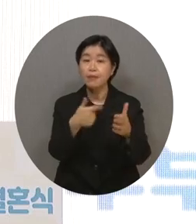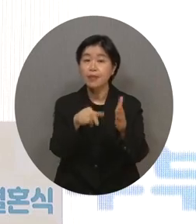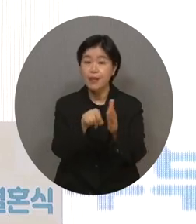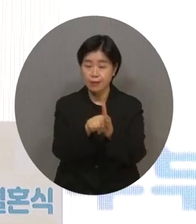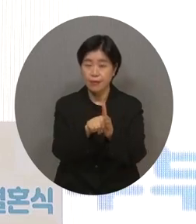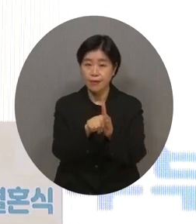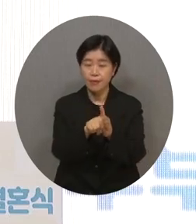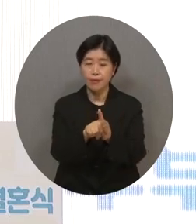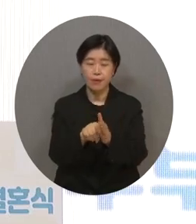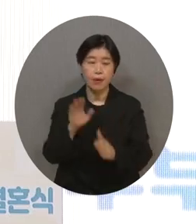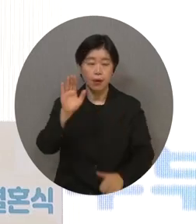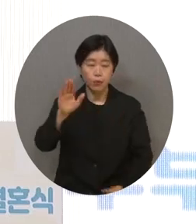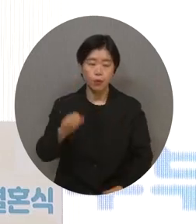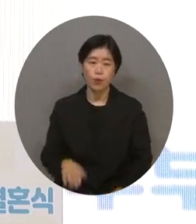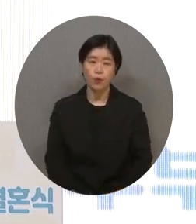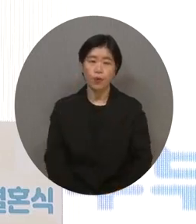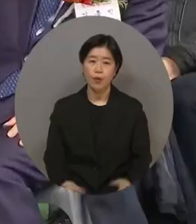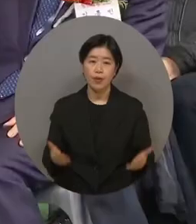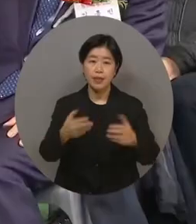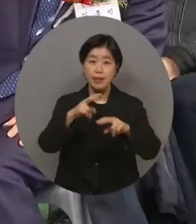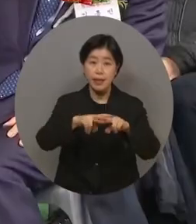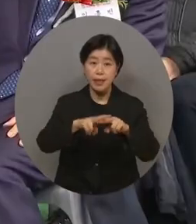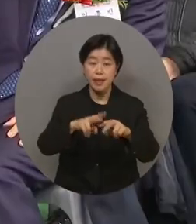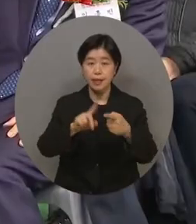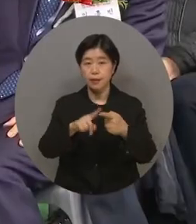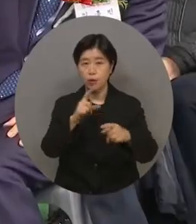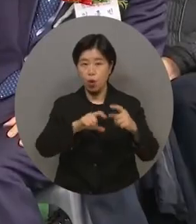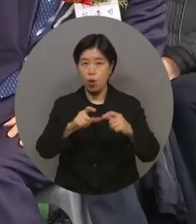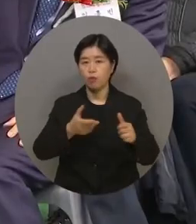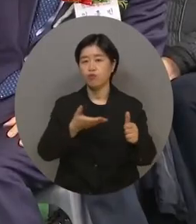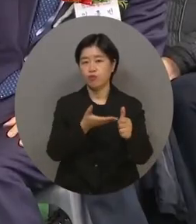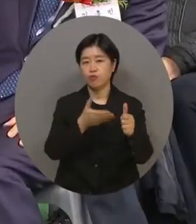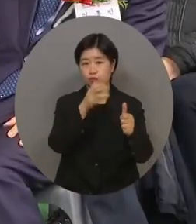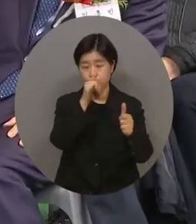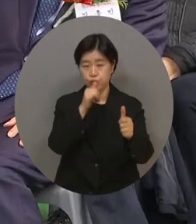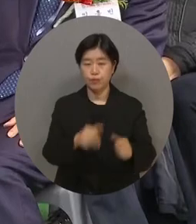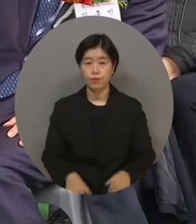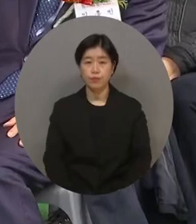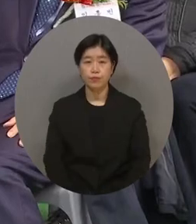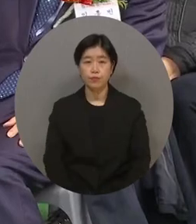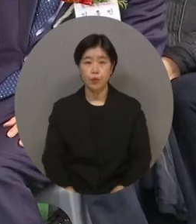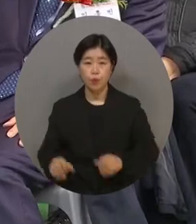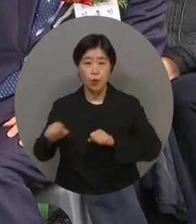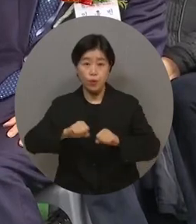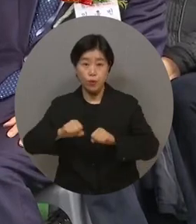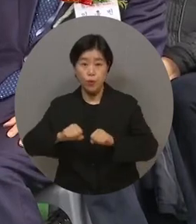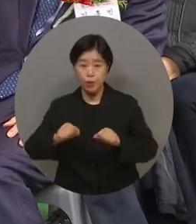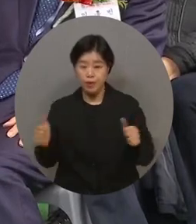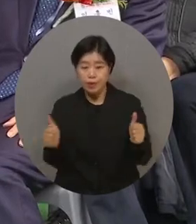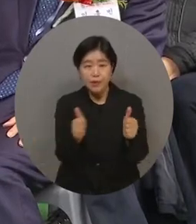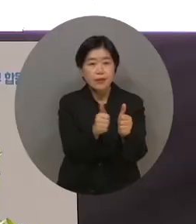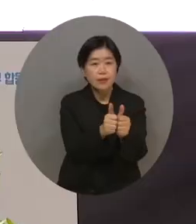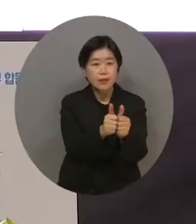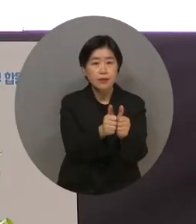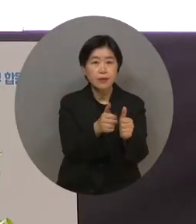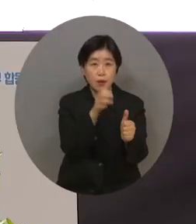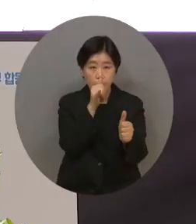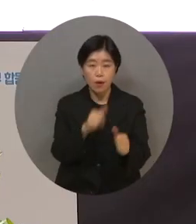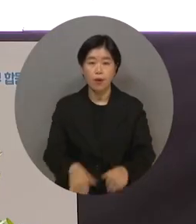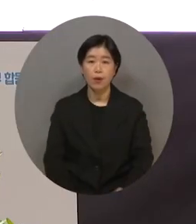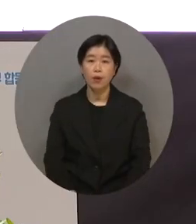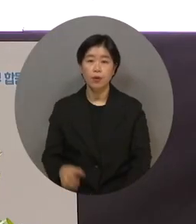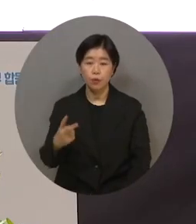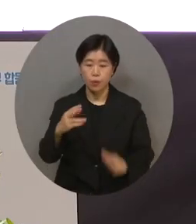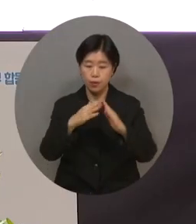일자리 2,600명까지 확대, 장애인 활동 지원 서비스 대상자 5,700명까지 확대,